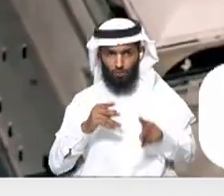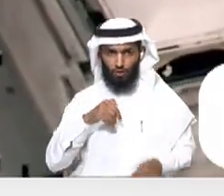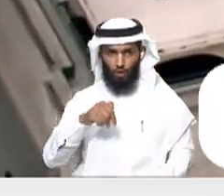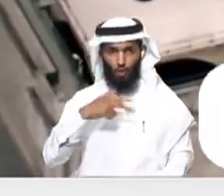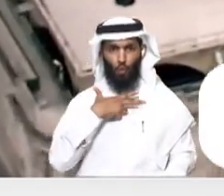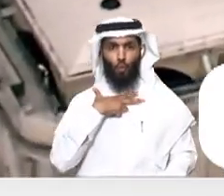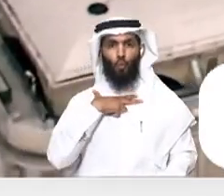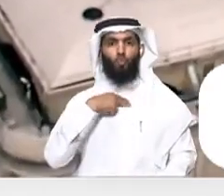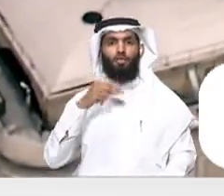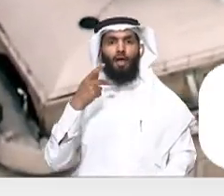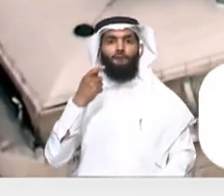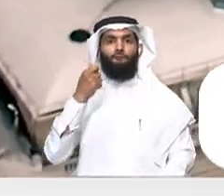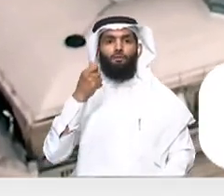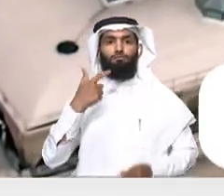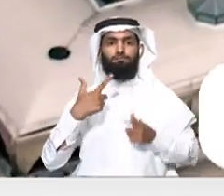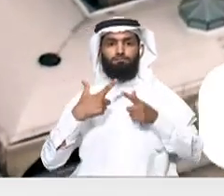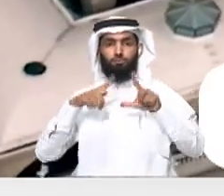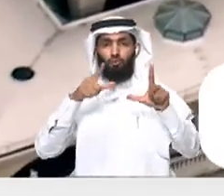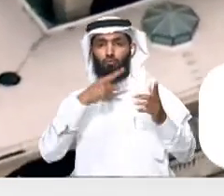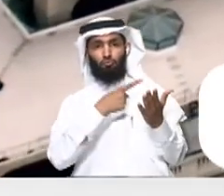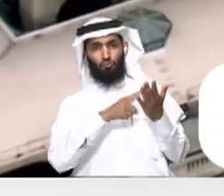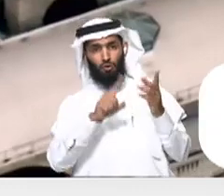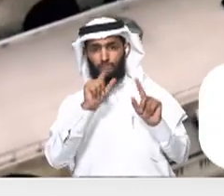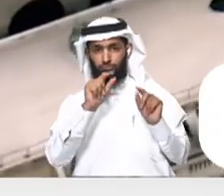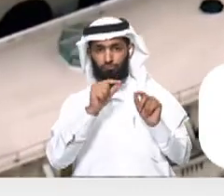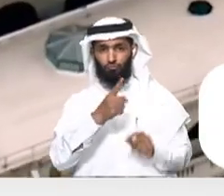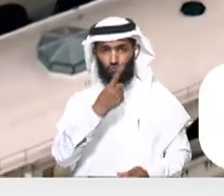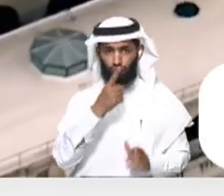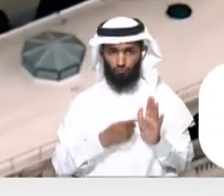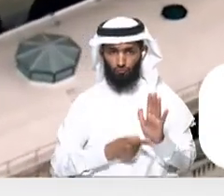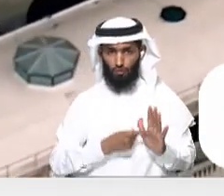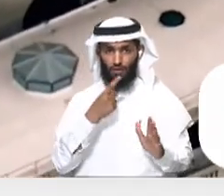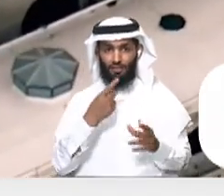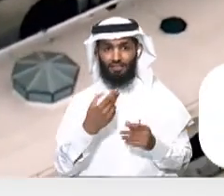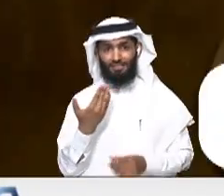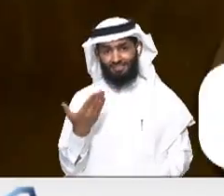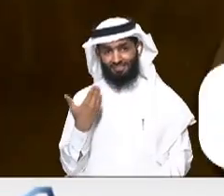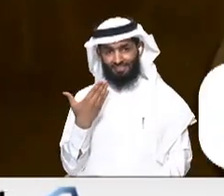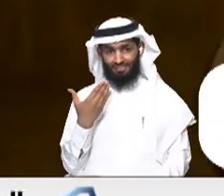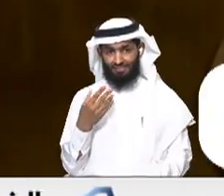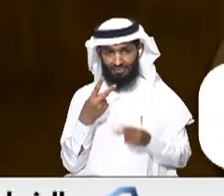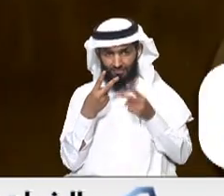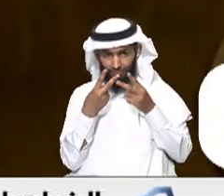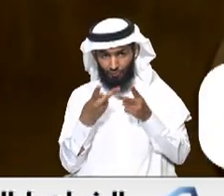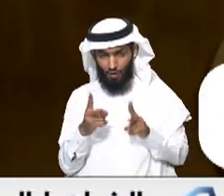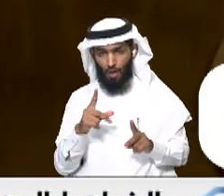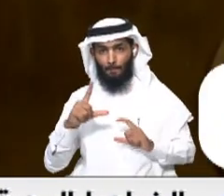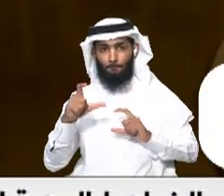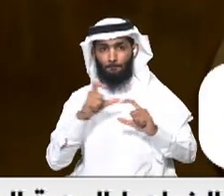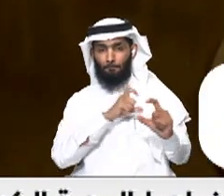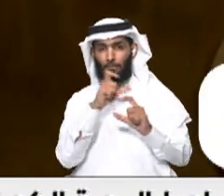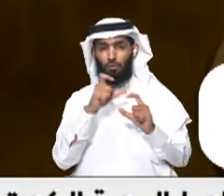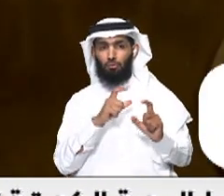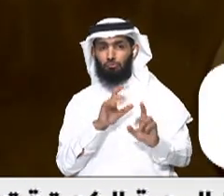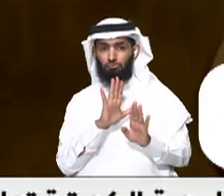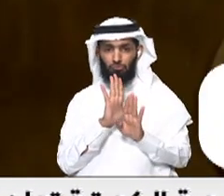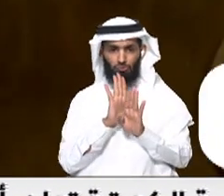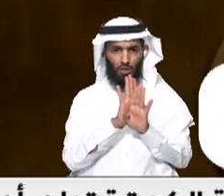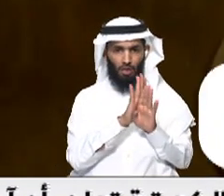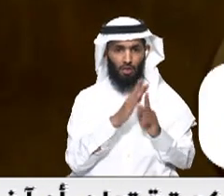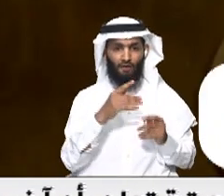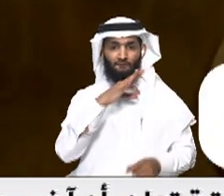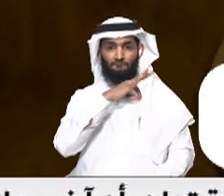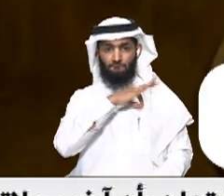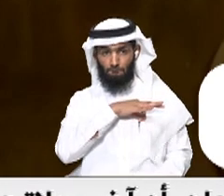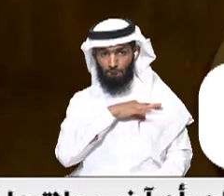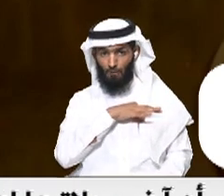وزارة المالية لصالح القرار. وهي المرة الأولى منذ عامين التي يقرر فيها البنك التوجه نحو التراجع عن